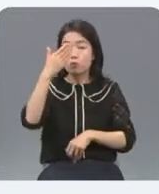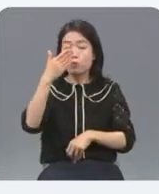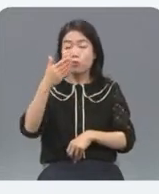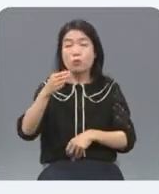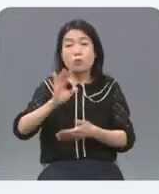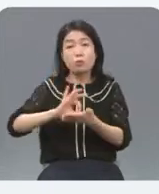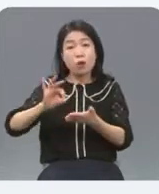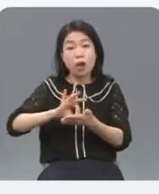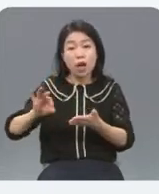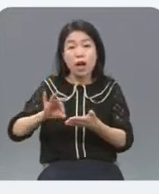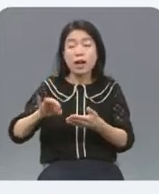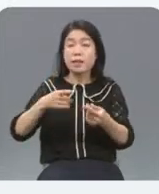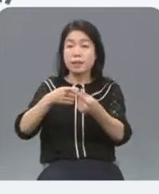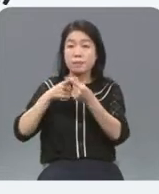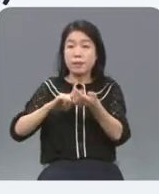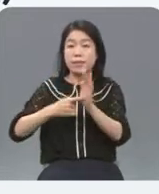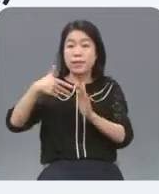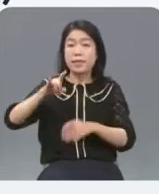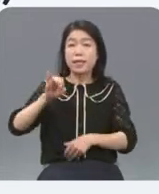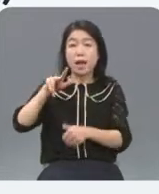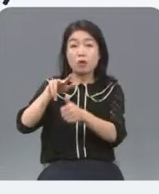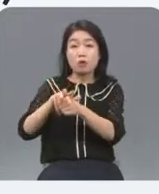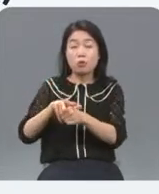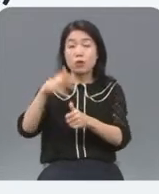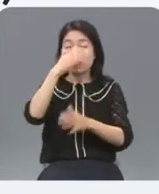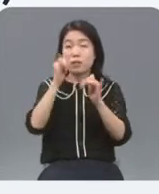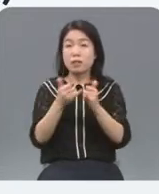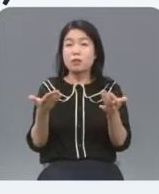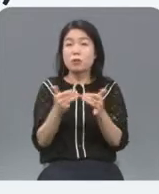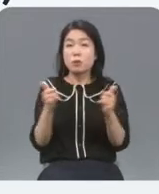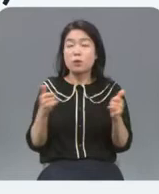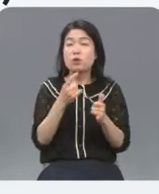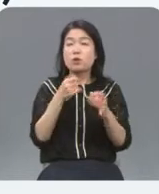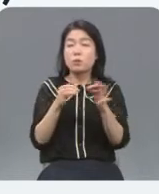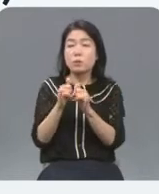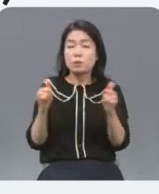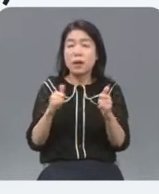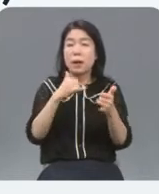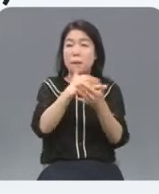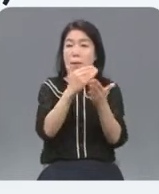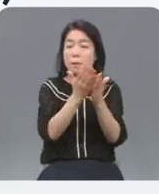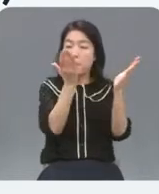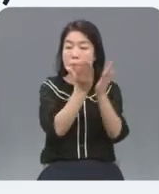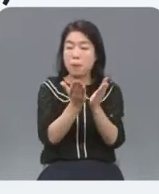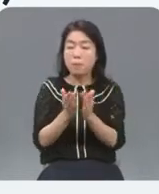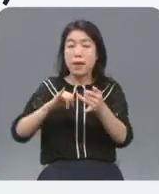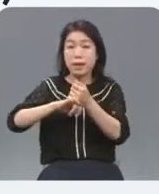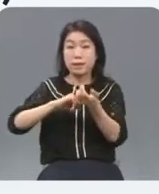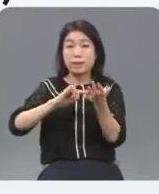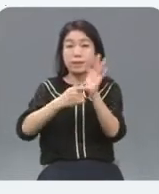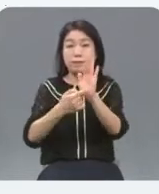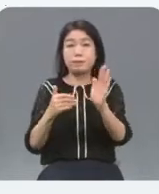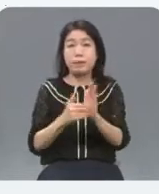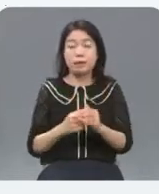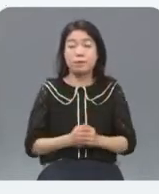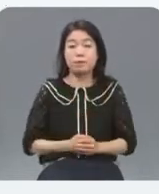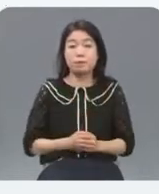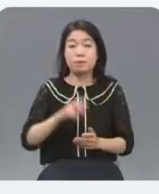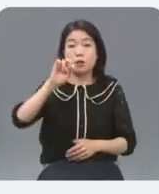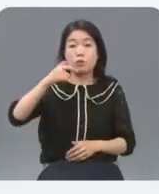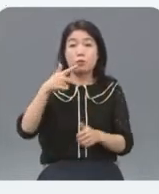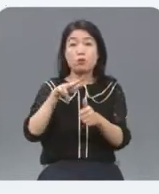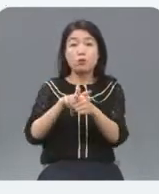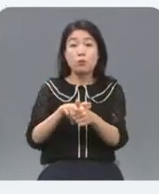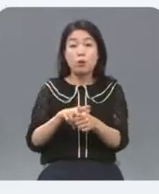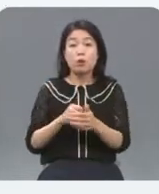제시한 장연주 후보는 청년과 노동자 소상공인 득 계층 발맞춘 공약 을 제시했습니다 문 헌 철